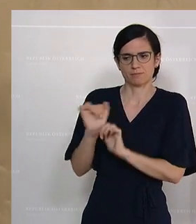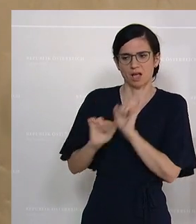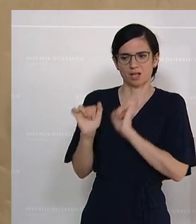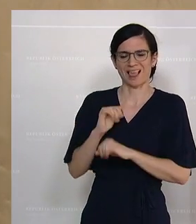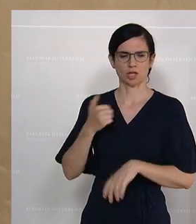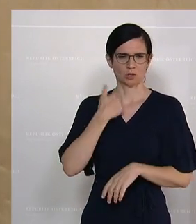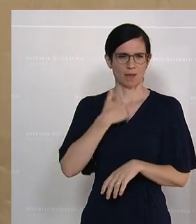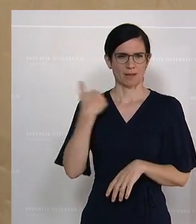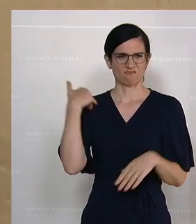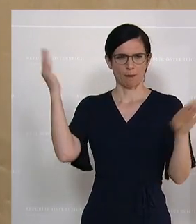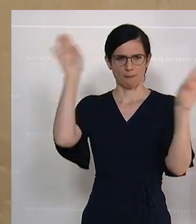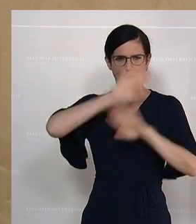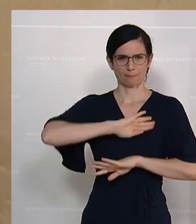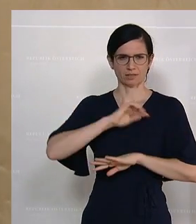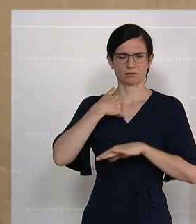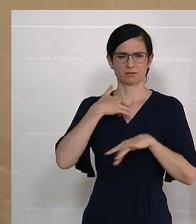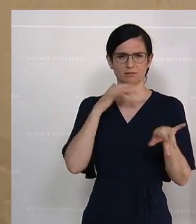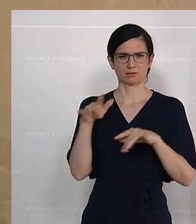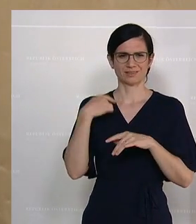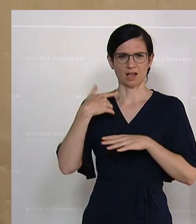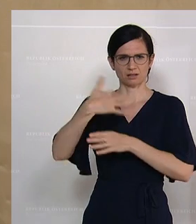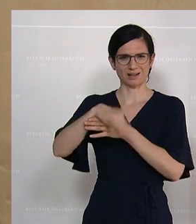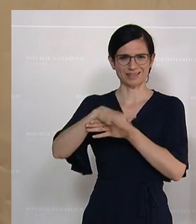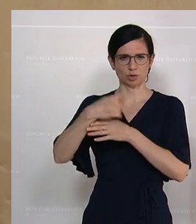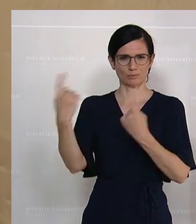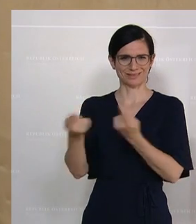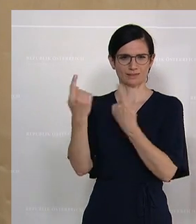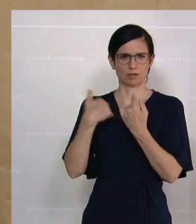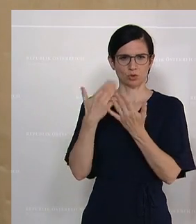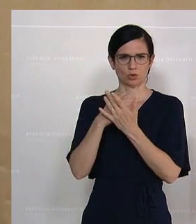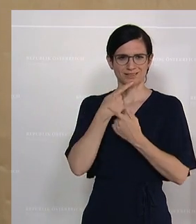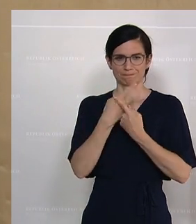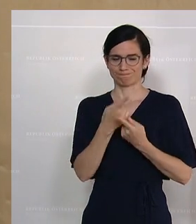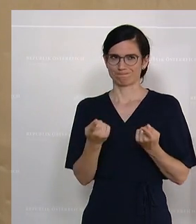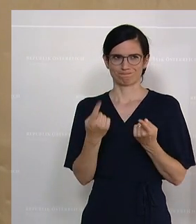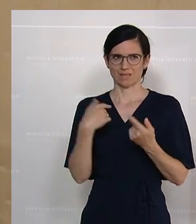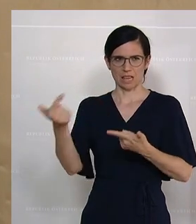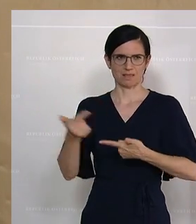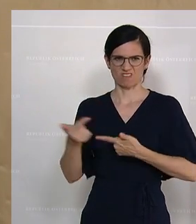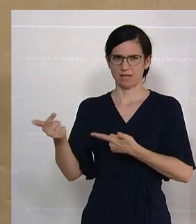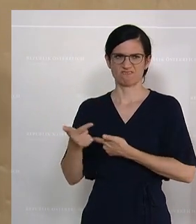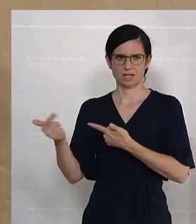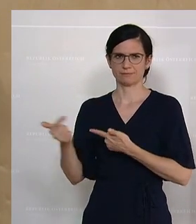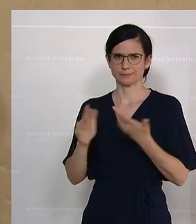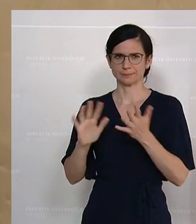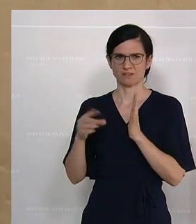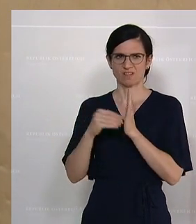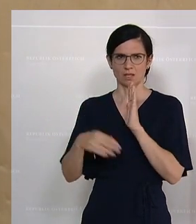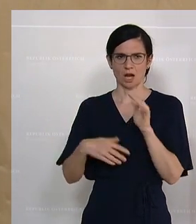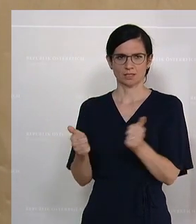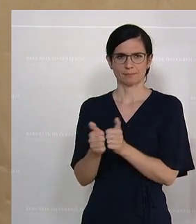steiermark noch am abend mittlerweile die gastronomiebetriebe song schon bei ihren liefern bei ihren vertragspartnern